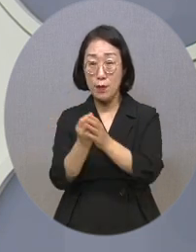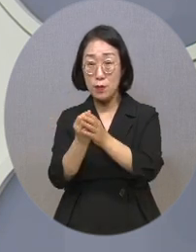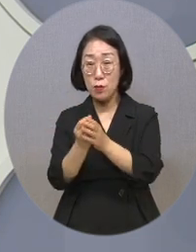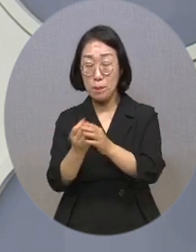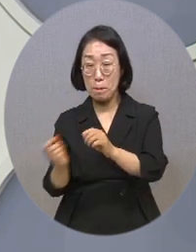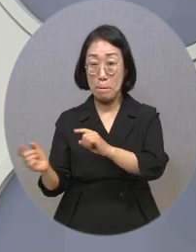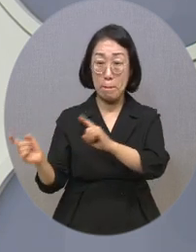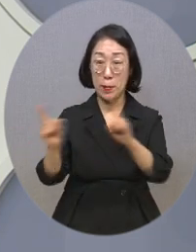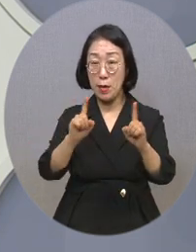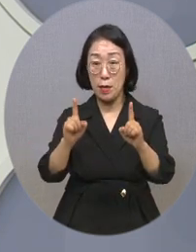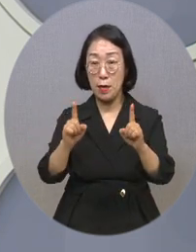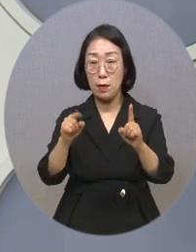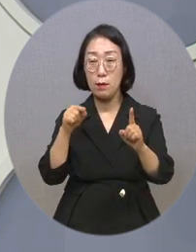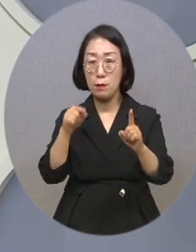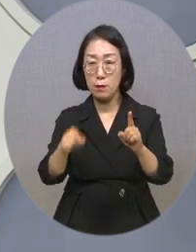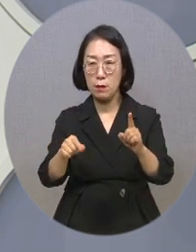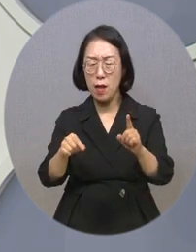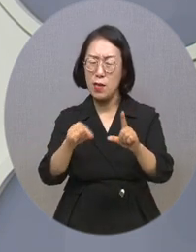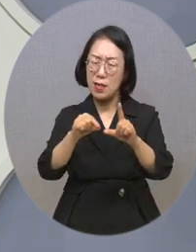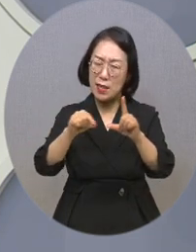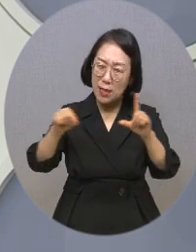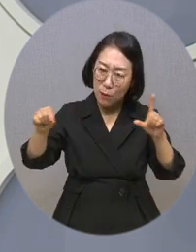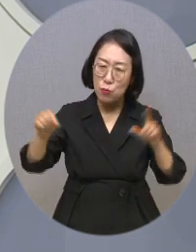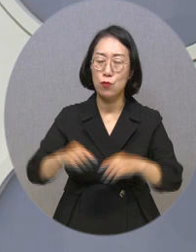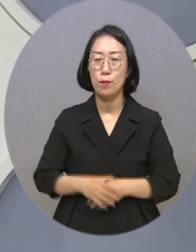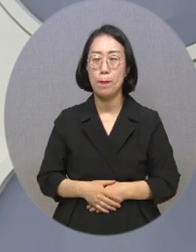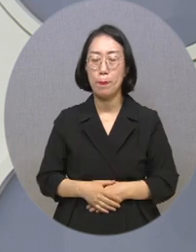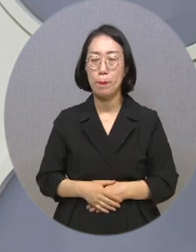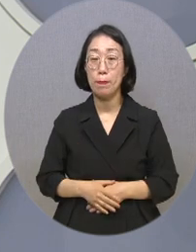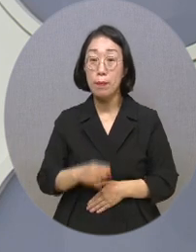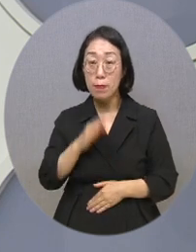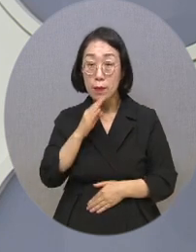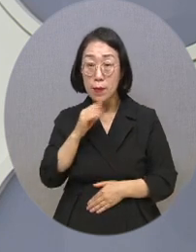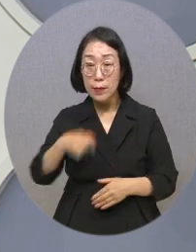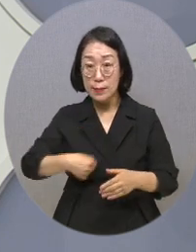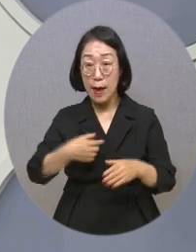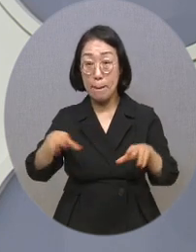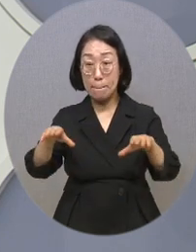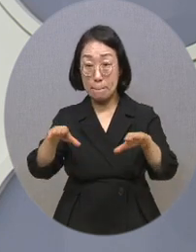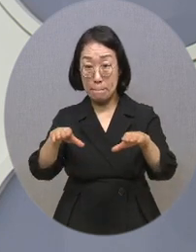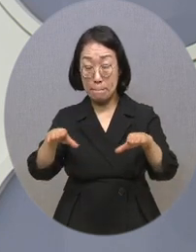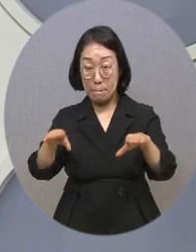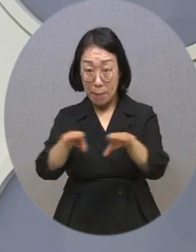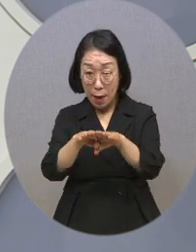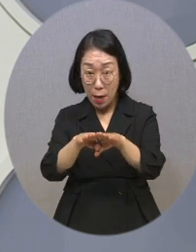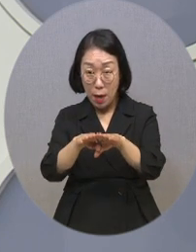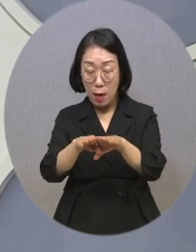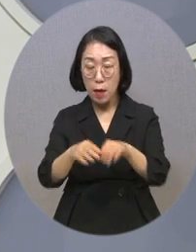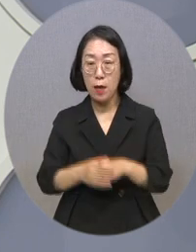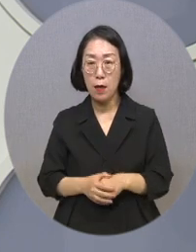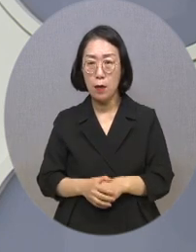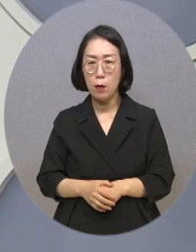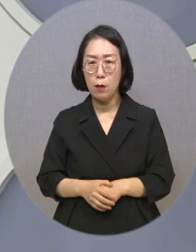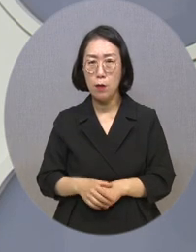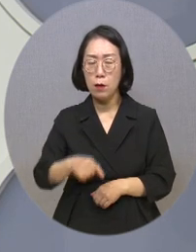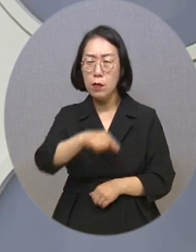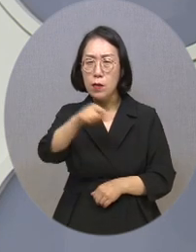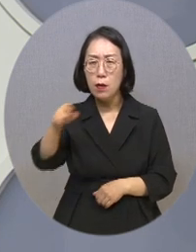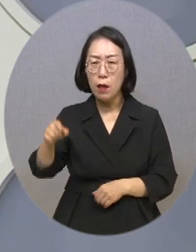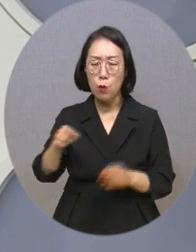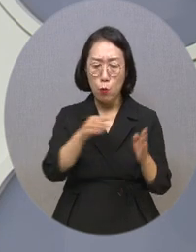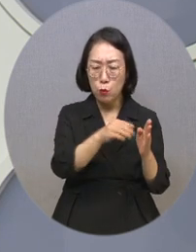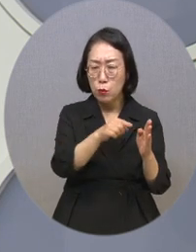조금 저기 아주 드문 것 같고, 그게 자폐성 장애는 지금 좀 원인도 모르지만 스펙트럼을